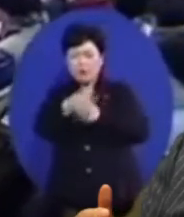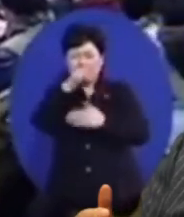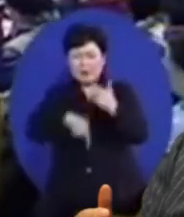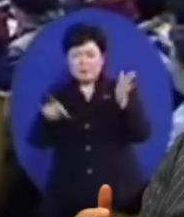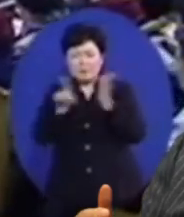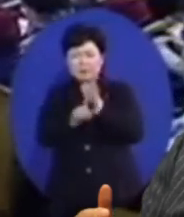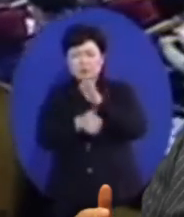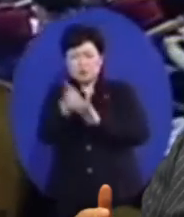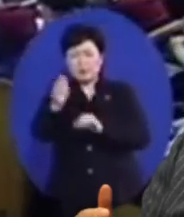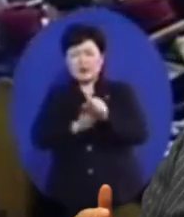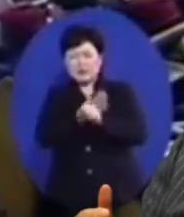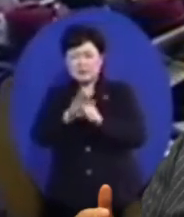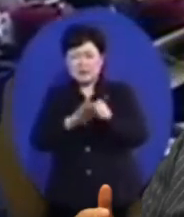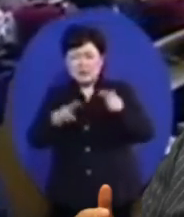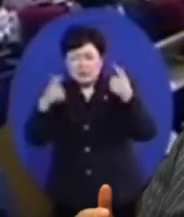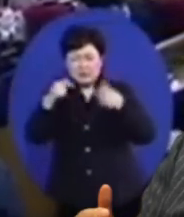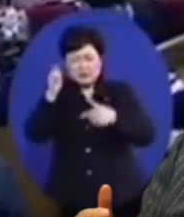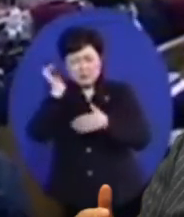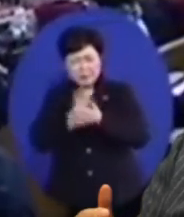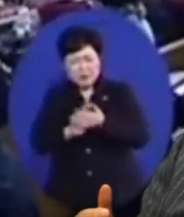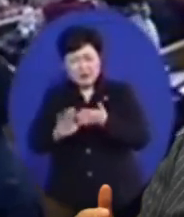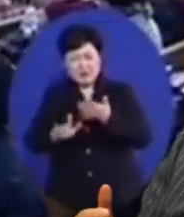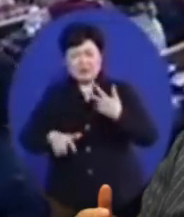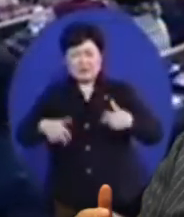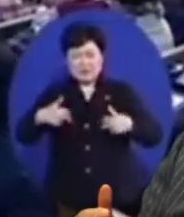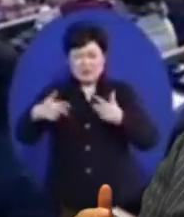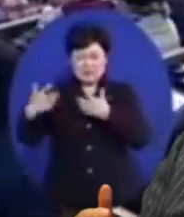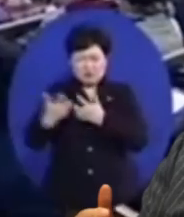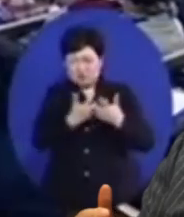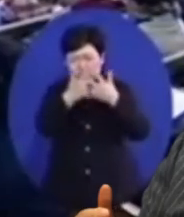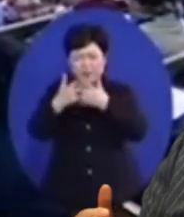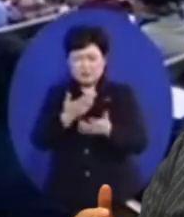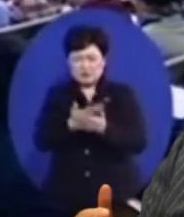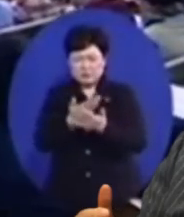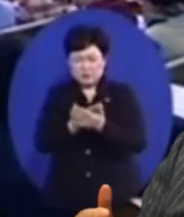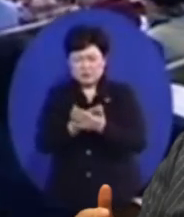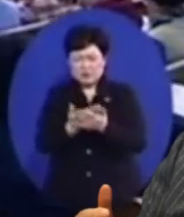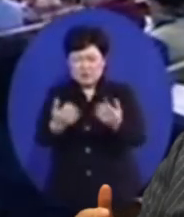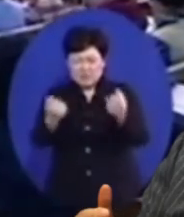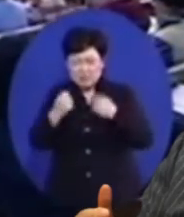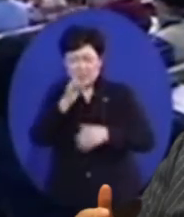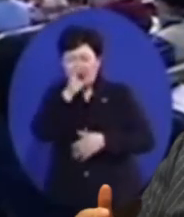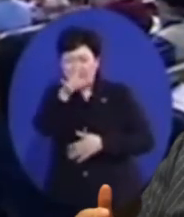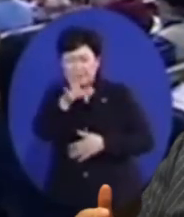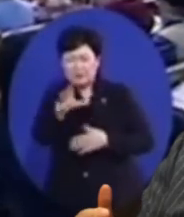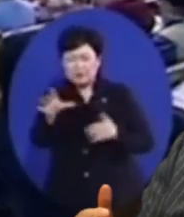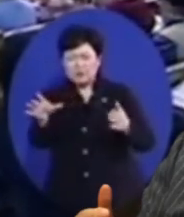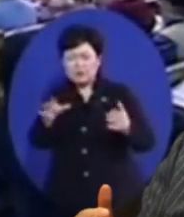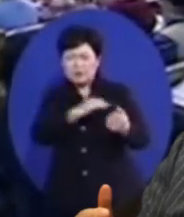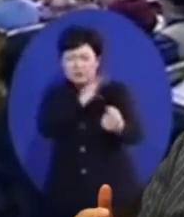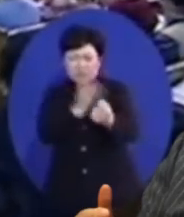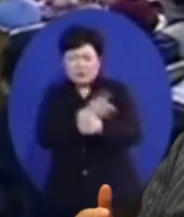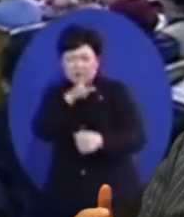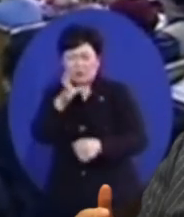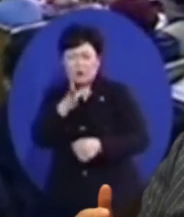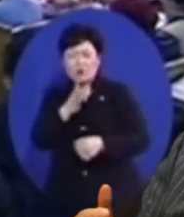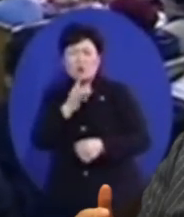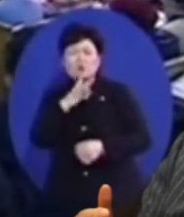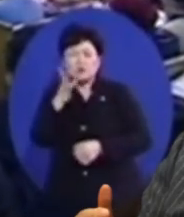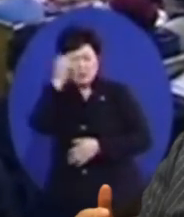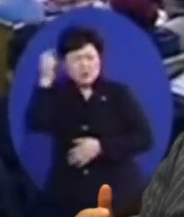소망, 사랑, 여의, 평강, 희락이 충만하게 되게 도와주시옵소서. 이는 힘으로도 되지 않고 능으로도 되지 않고 성령으로